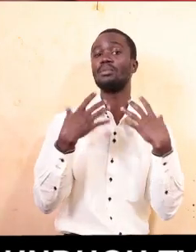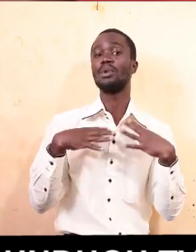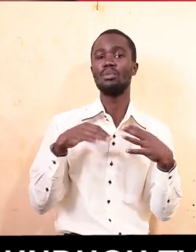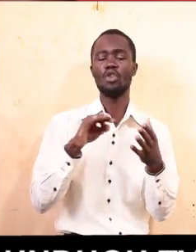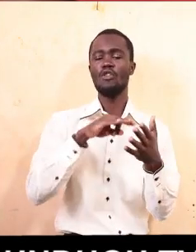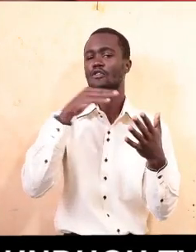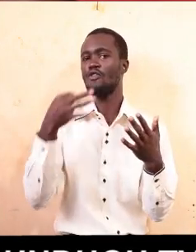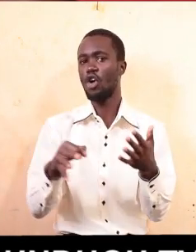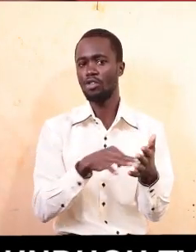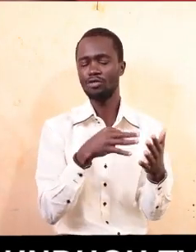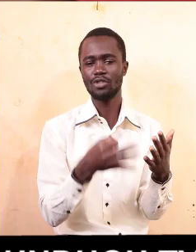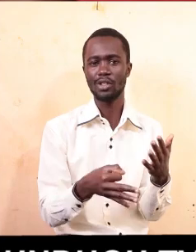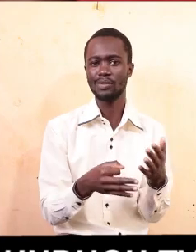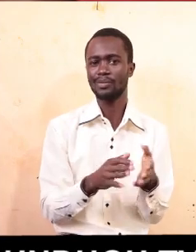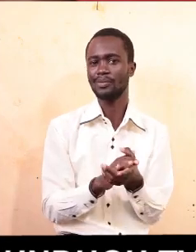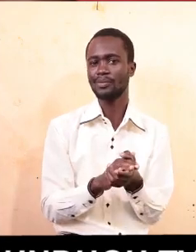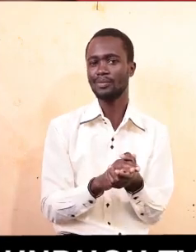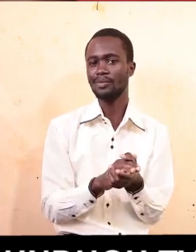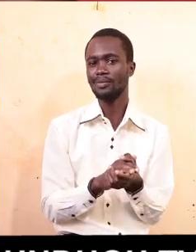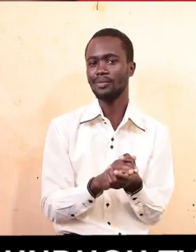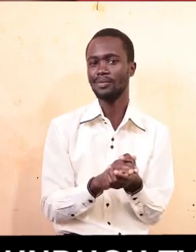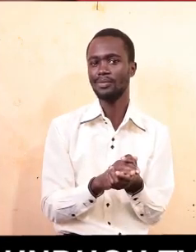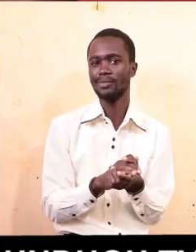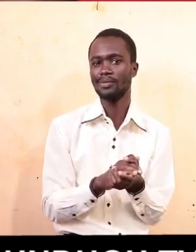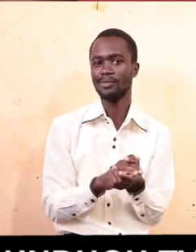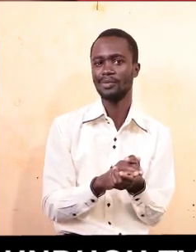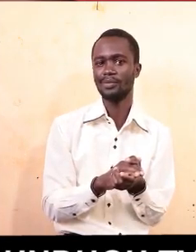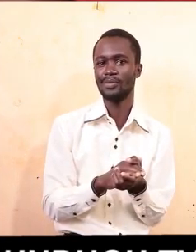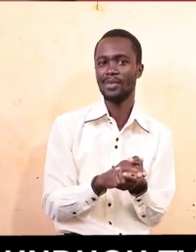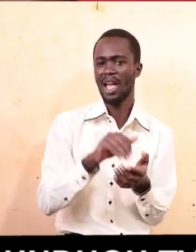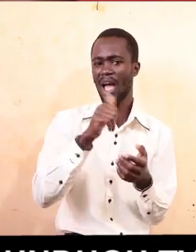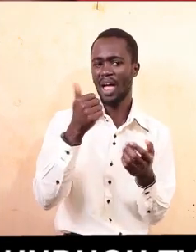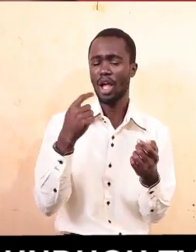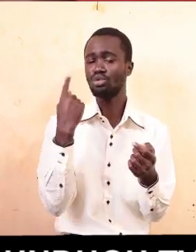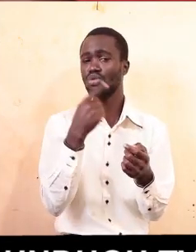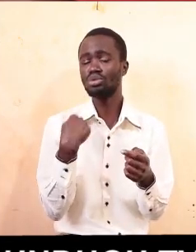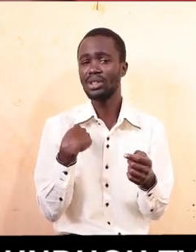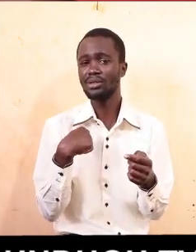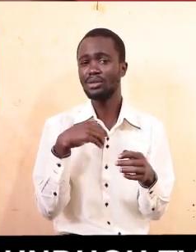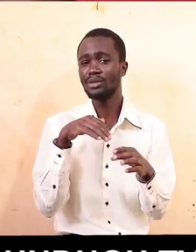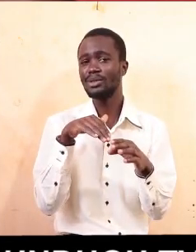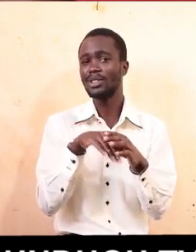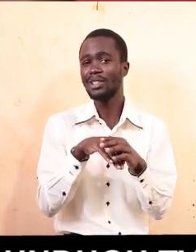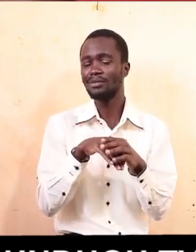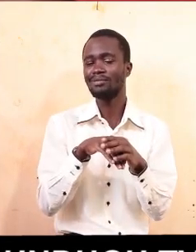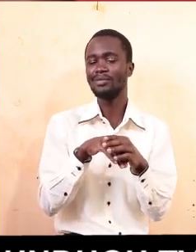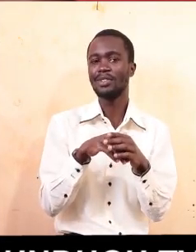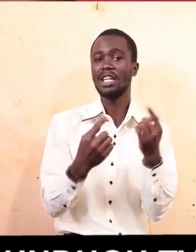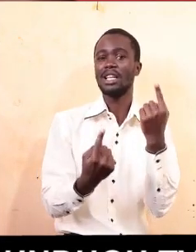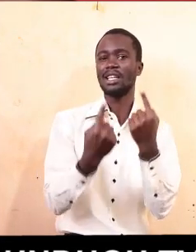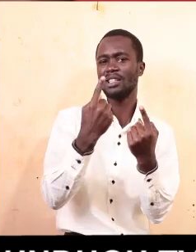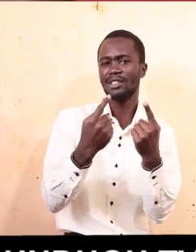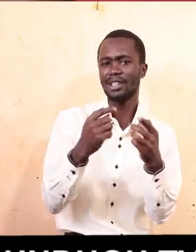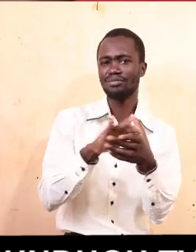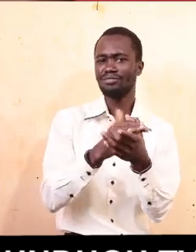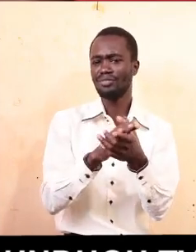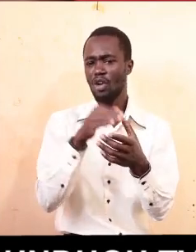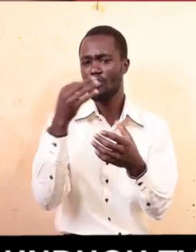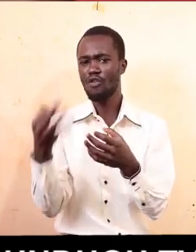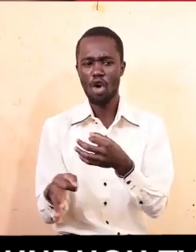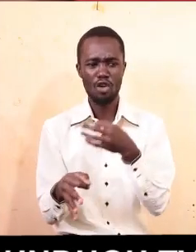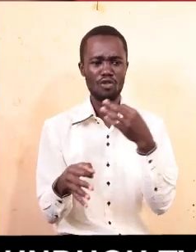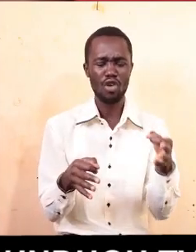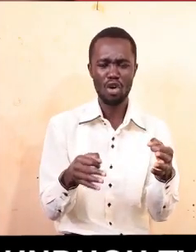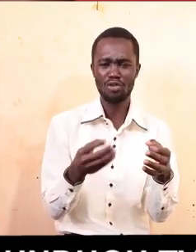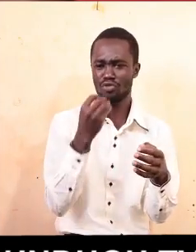walianguka, na wengine walikuwa wana, kama wako jikoni, wengine wakaangusha vyombo, wengine chakula,